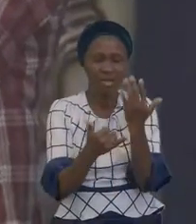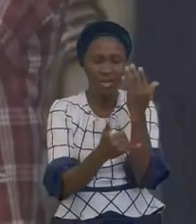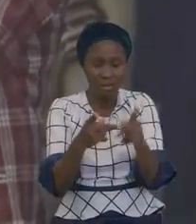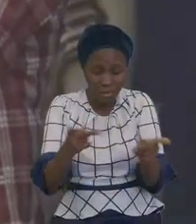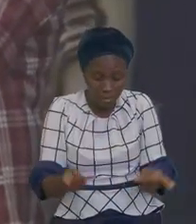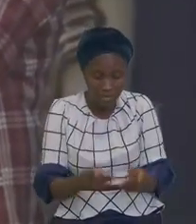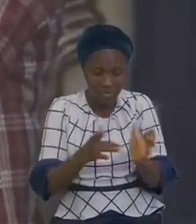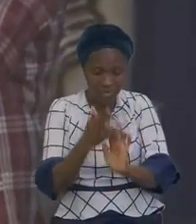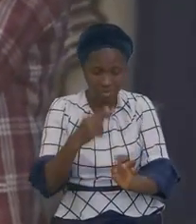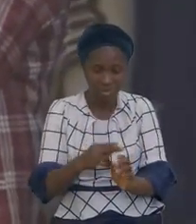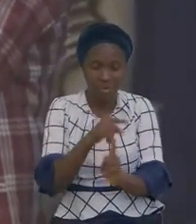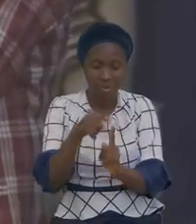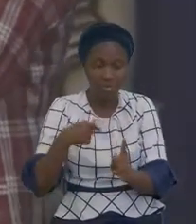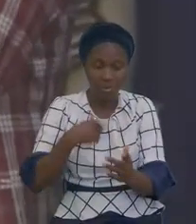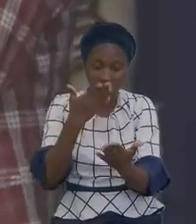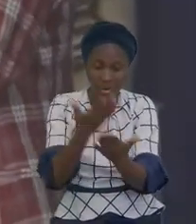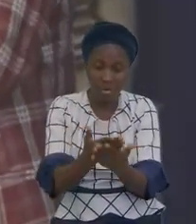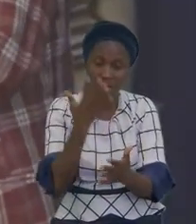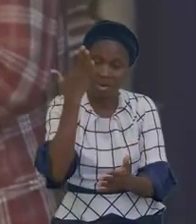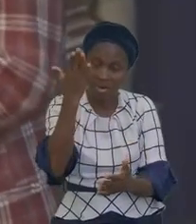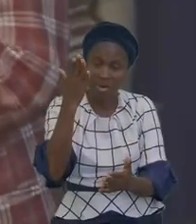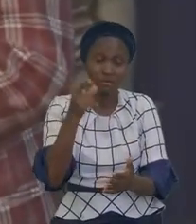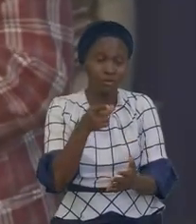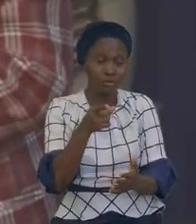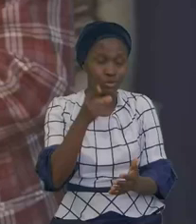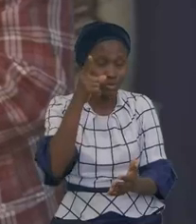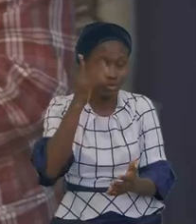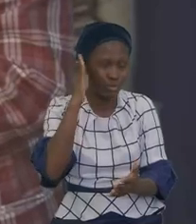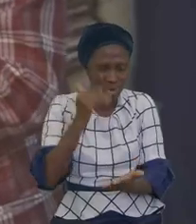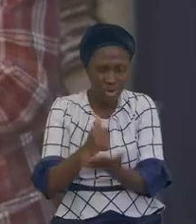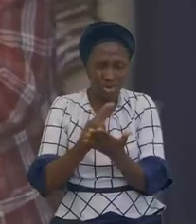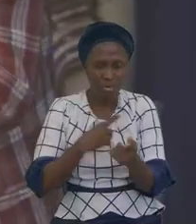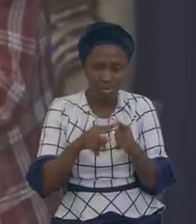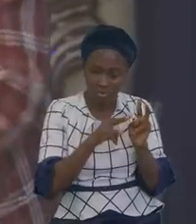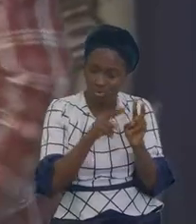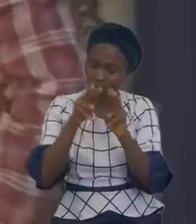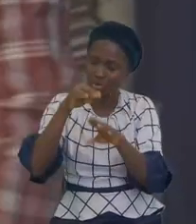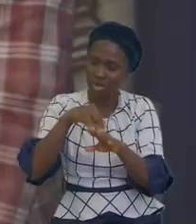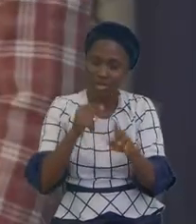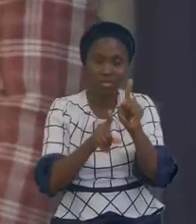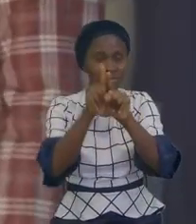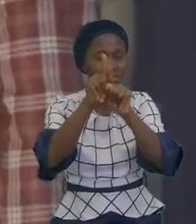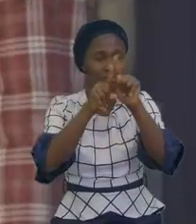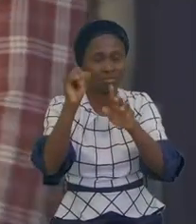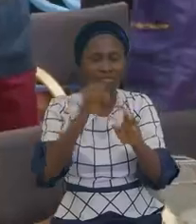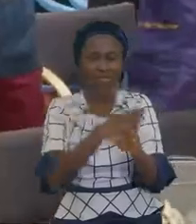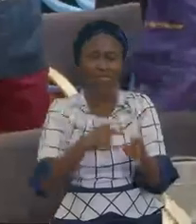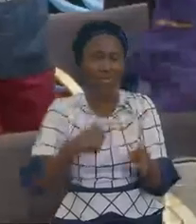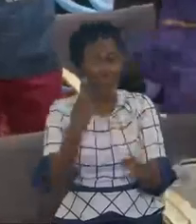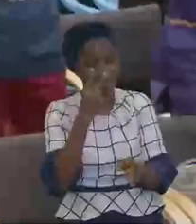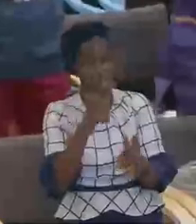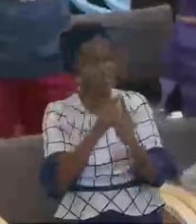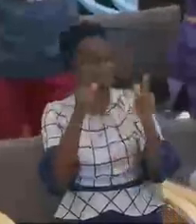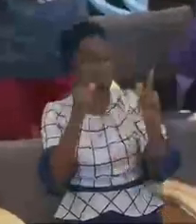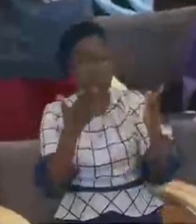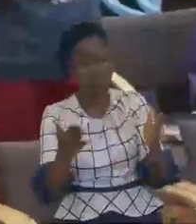vas nous aider à regarder les étoiles et nous verrons de plus grandes choses que nous avons